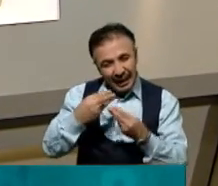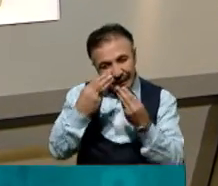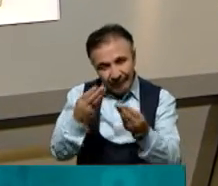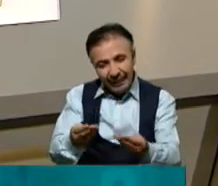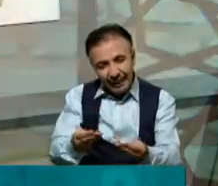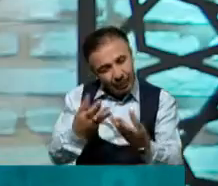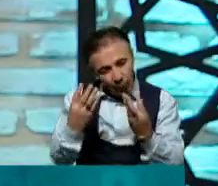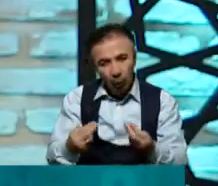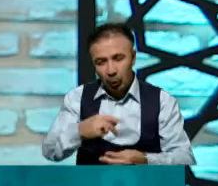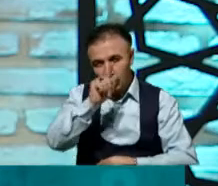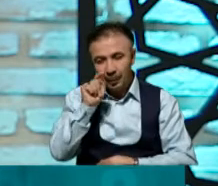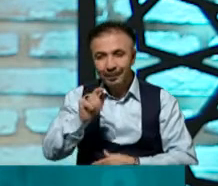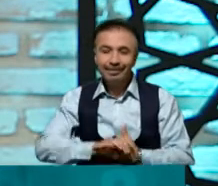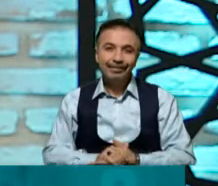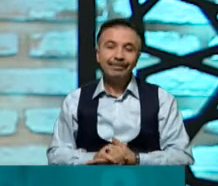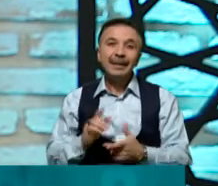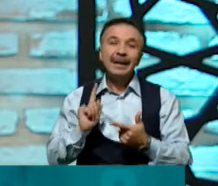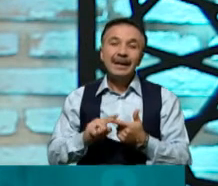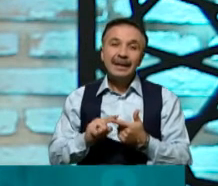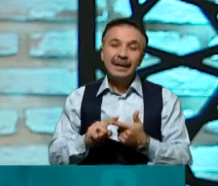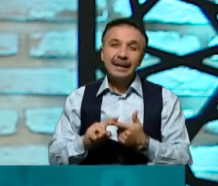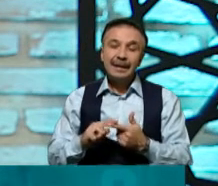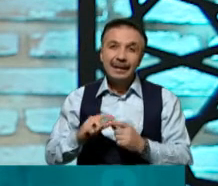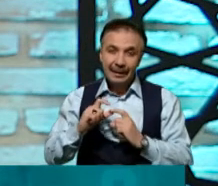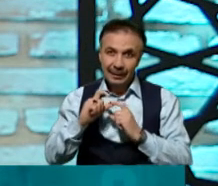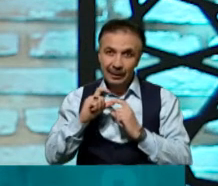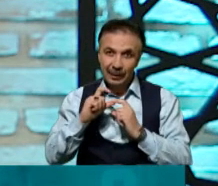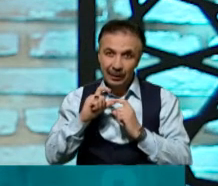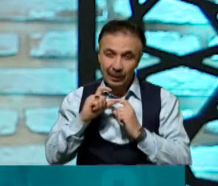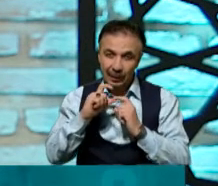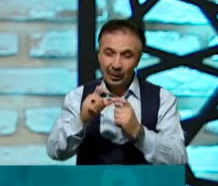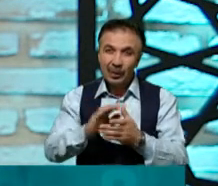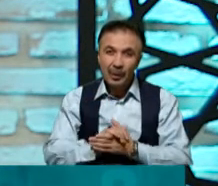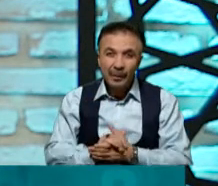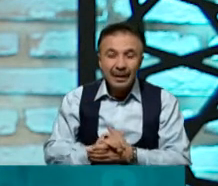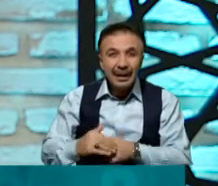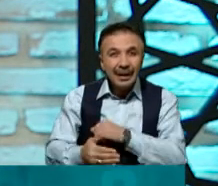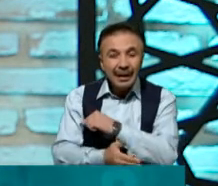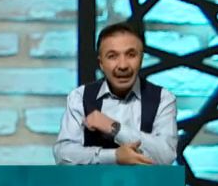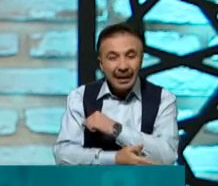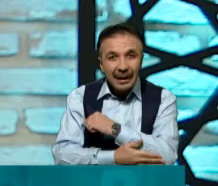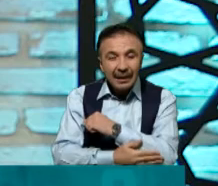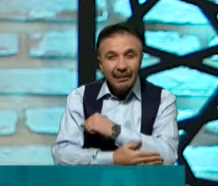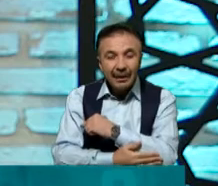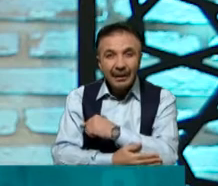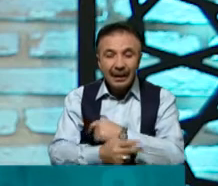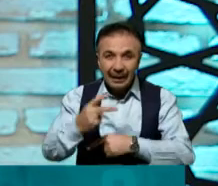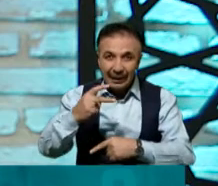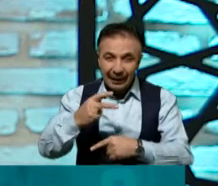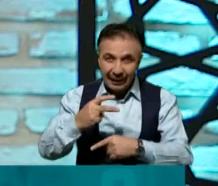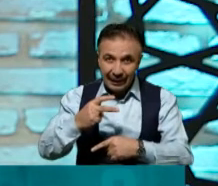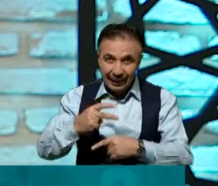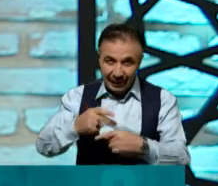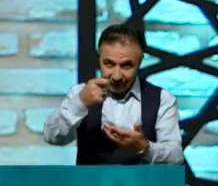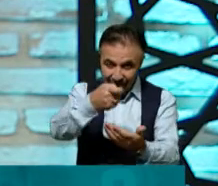hocam. İkinci sorum da şunu merak ediyorum hocam. Yardım yapacağımız veyahut da zekat ya da sadaka vereceğimiz zaman